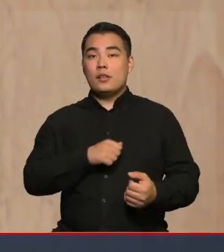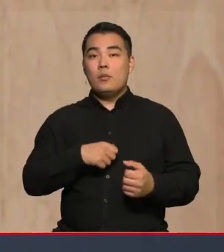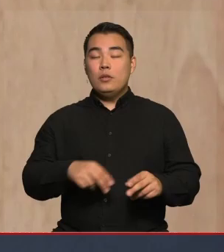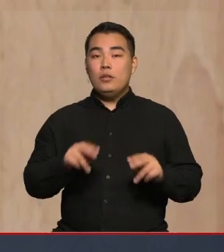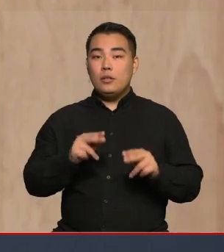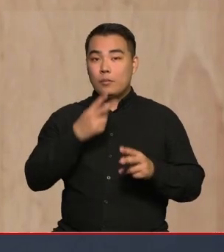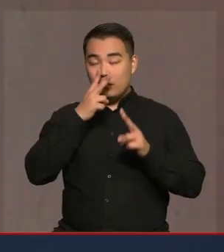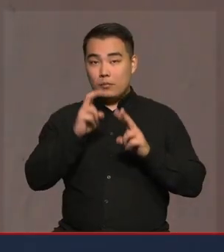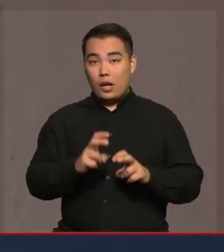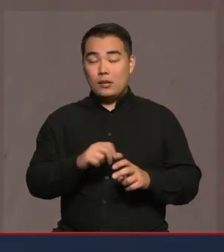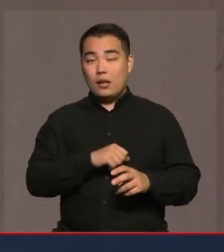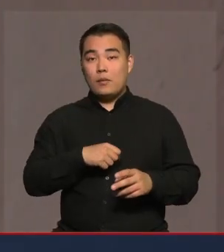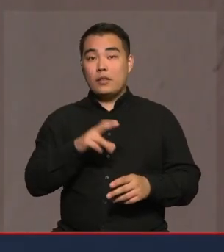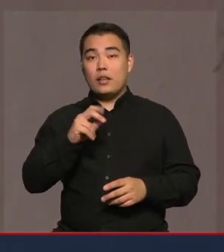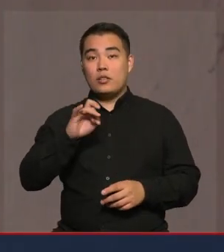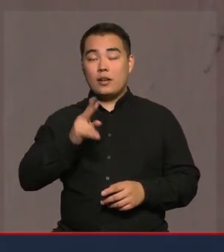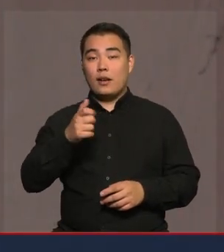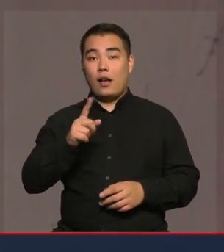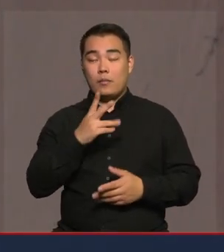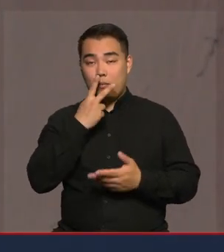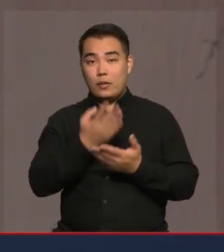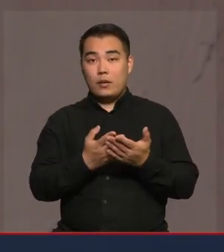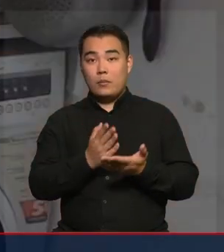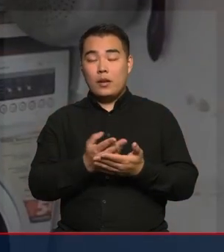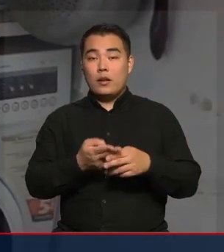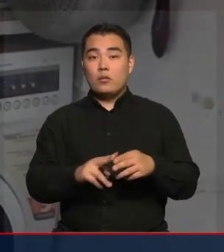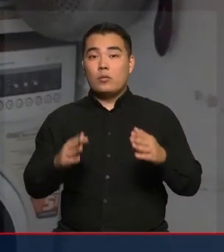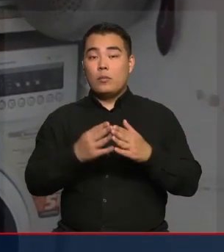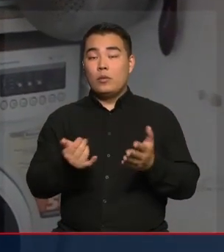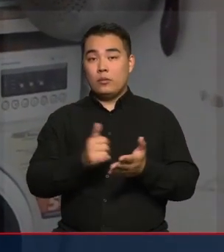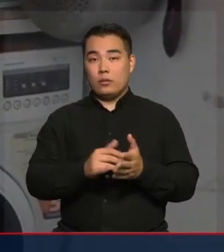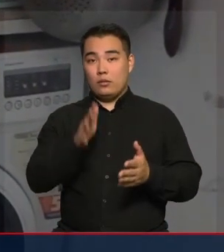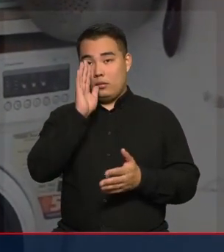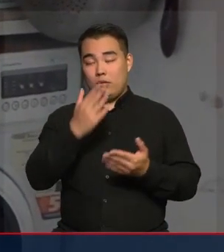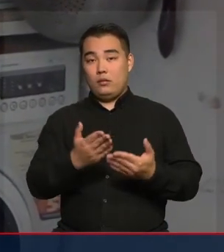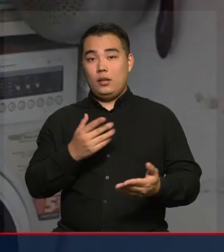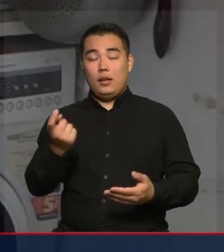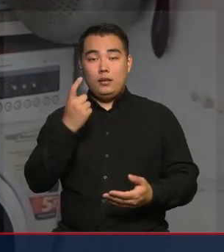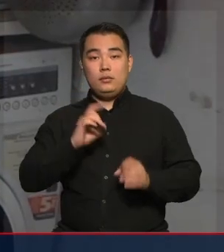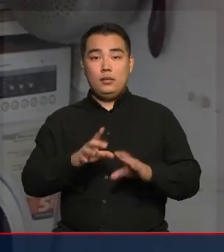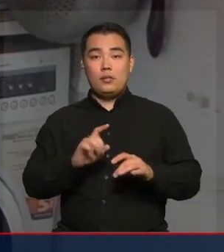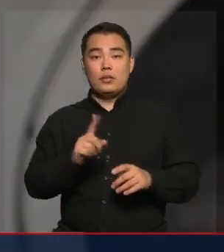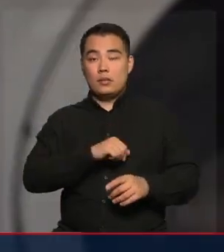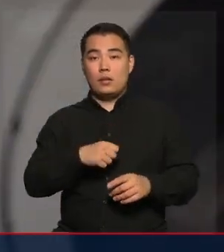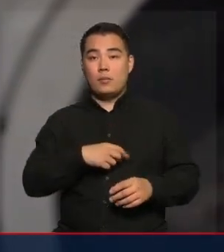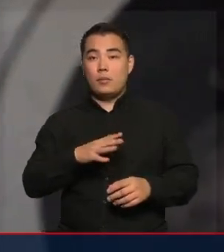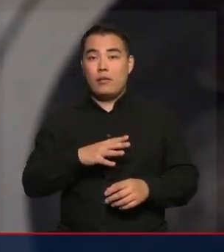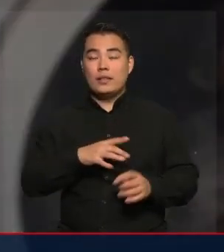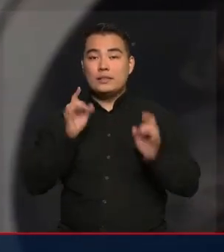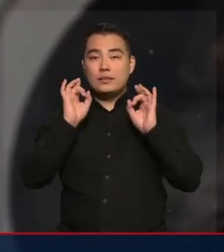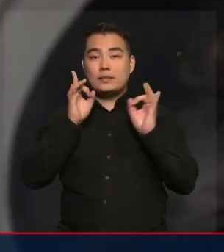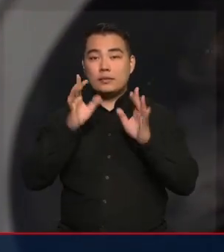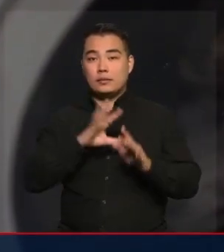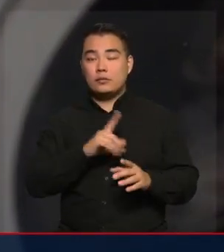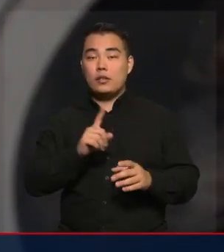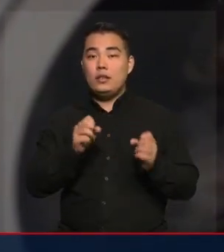очередь проверяют исправность датчика угарного газа. В этом доме его установили 5 лет назад. Хозяйка говорит, несколько раз прибор